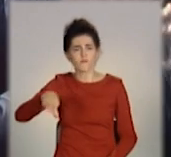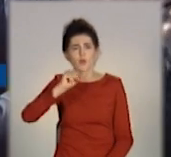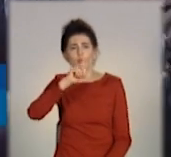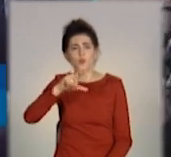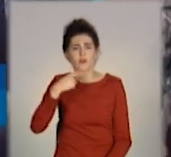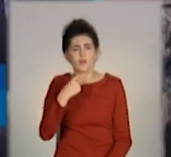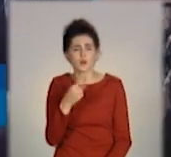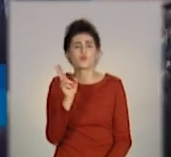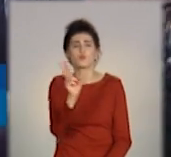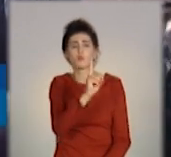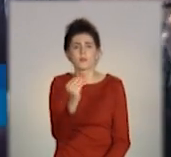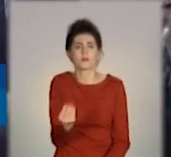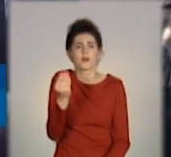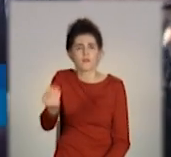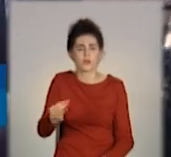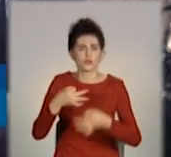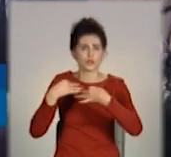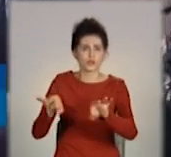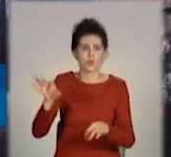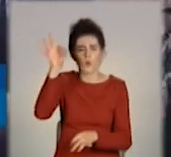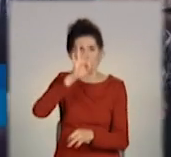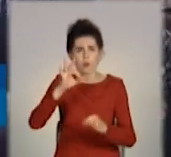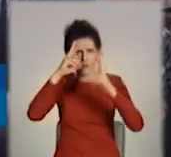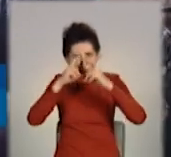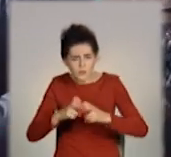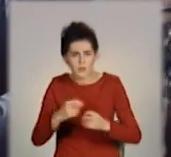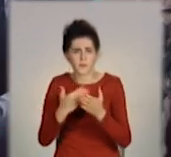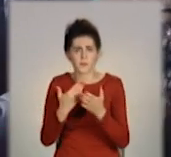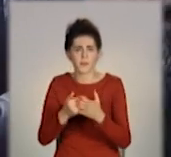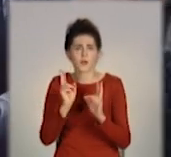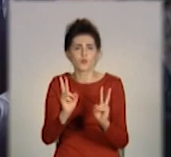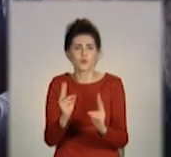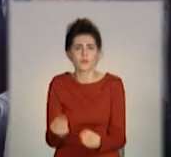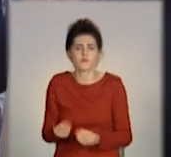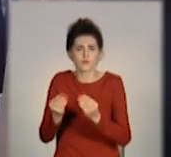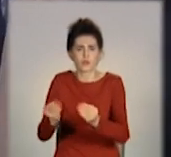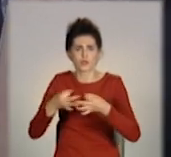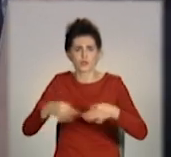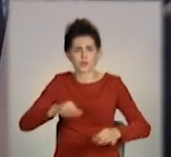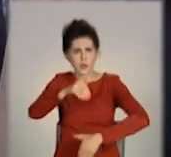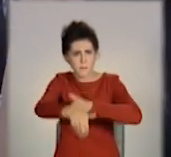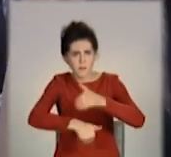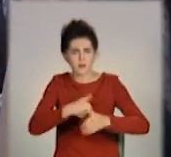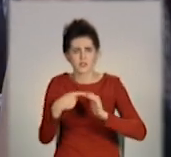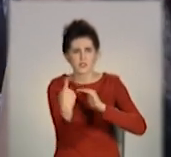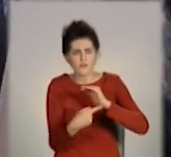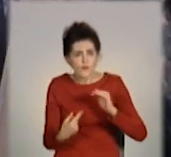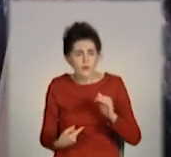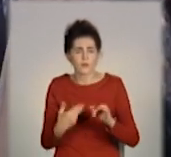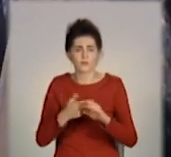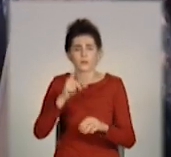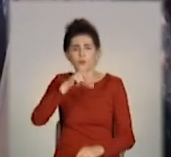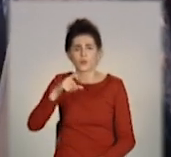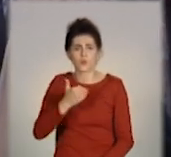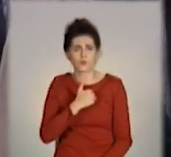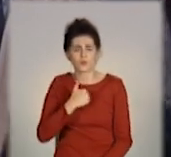хто давав розрішення на сейсмічну розробку, хто давав розрішення на бурення скважин. Люди хочуть